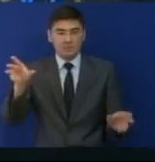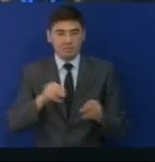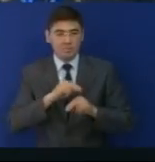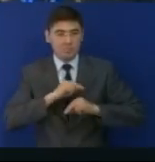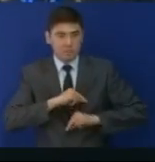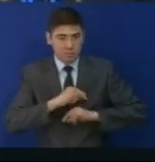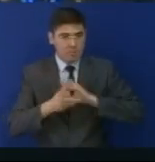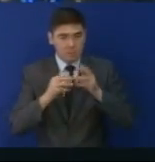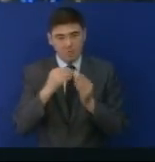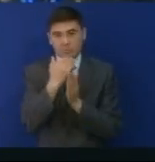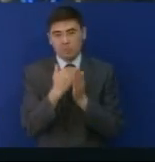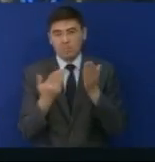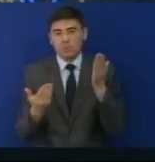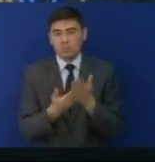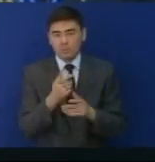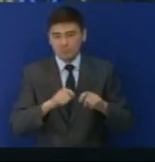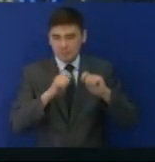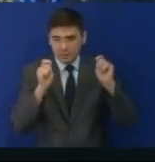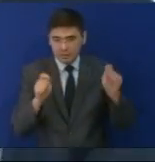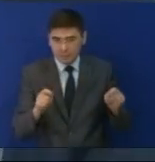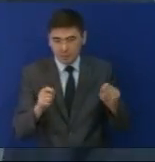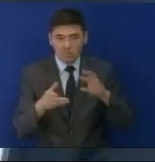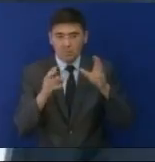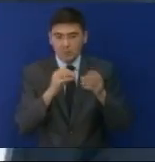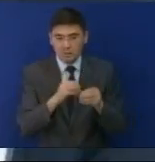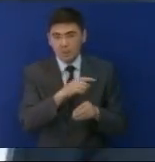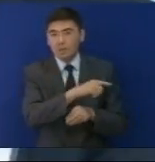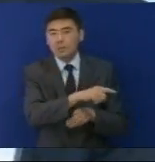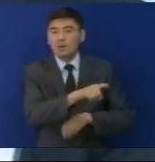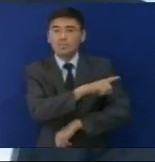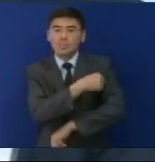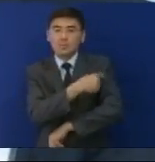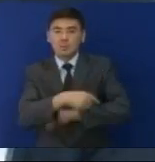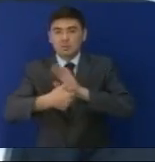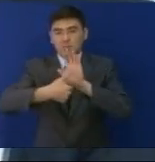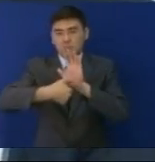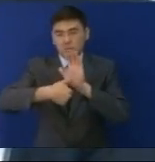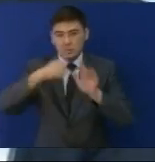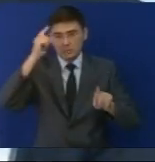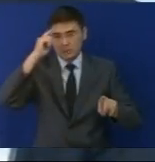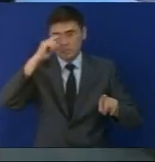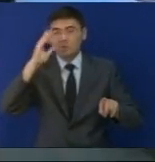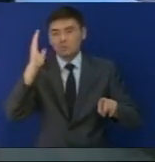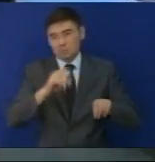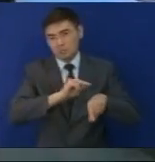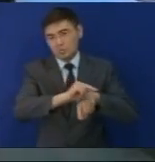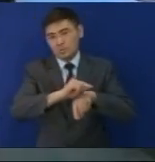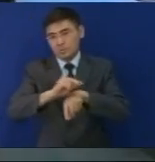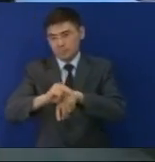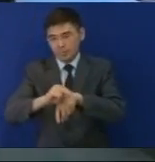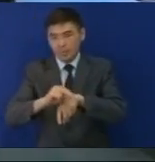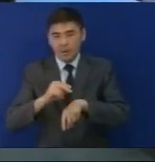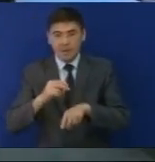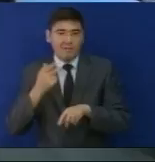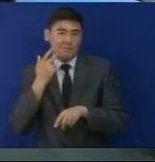которой будущие врачи должны будут обладать 600 видами компетенций. Отметим, что эти компетенции входят в систему обучения европейских вузов и